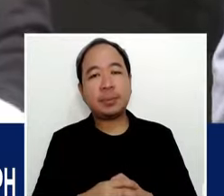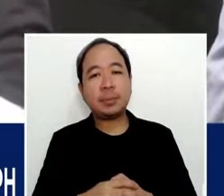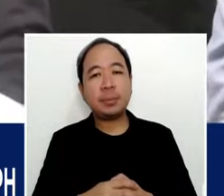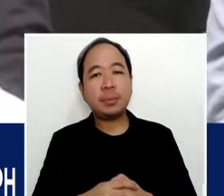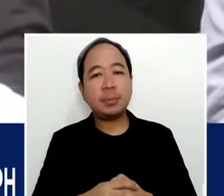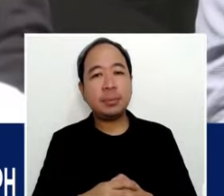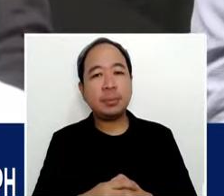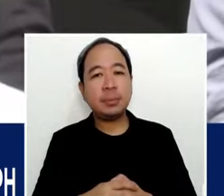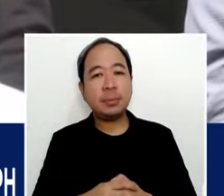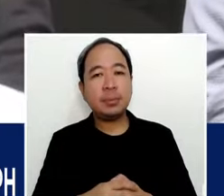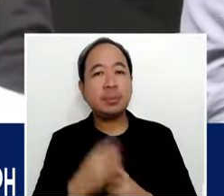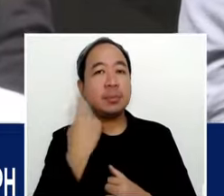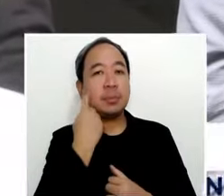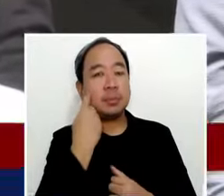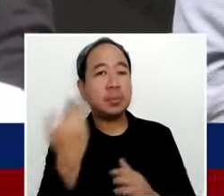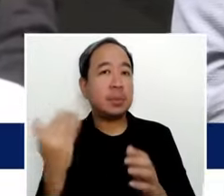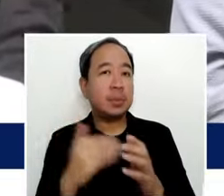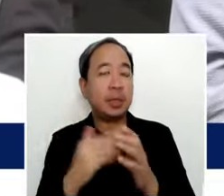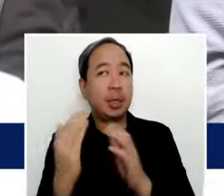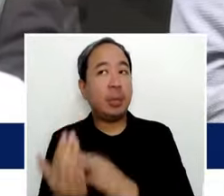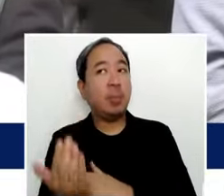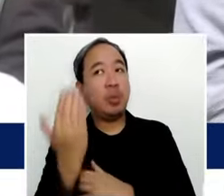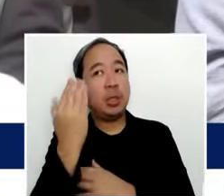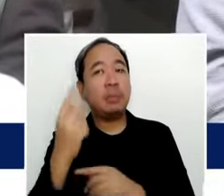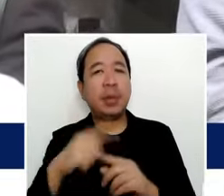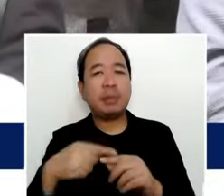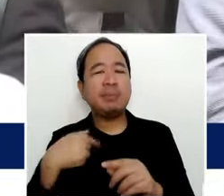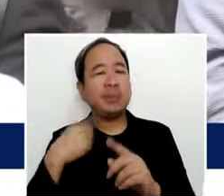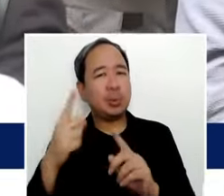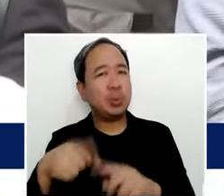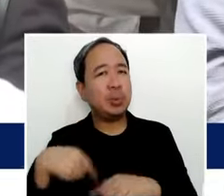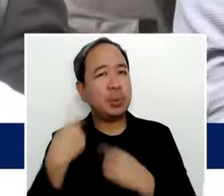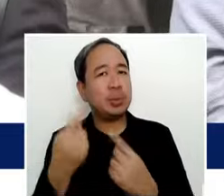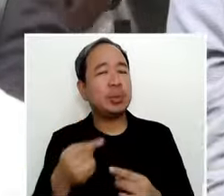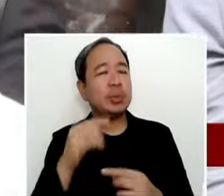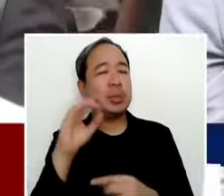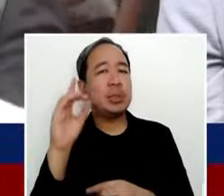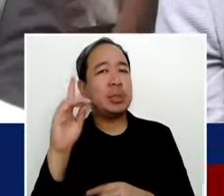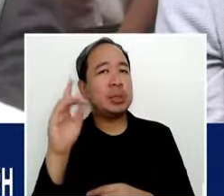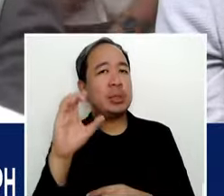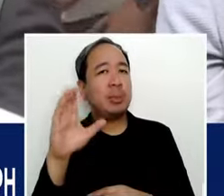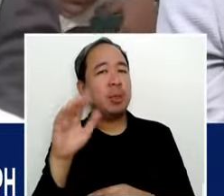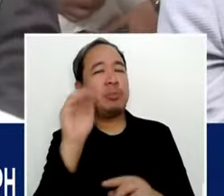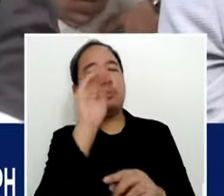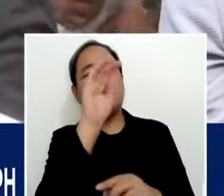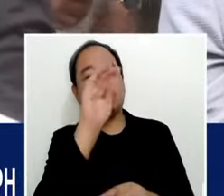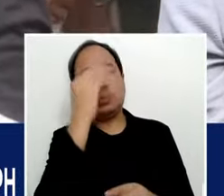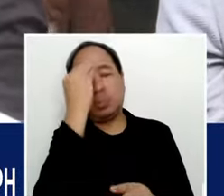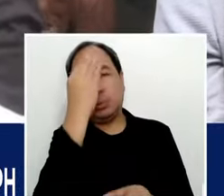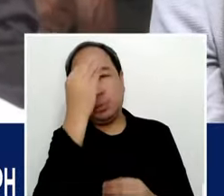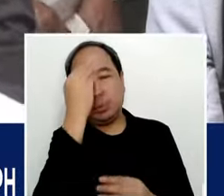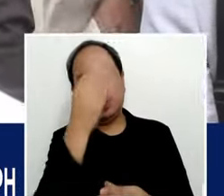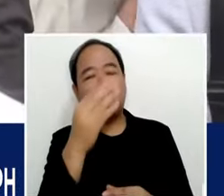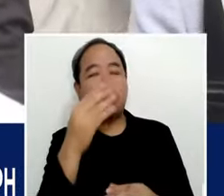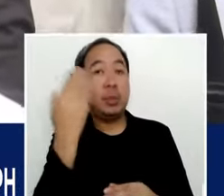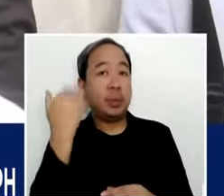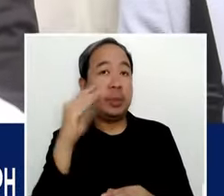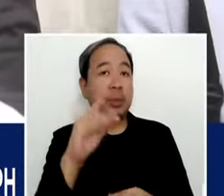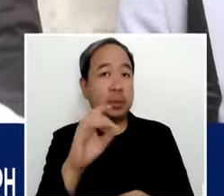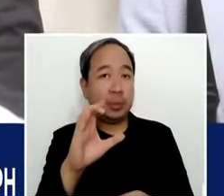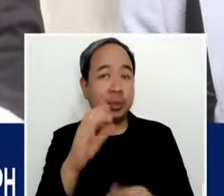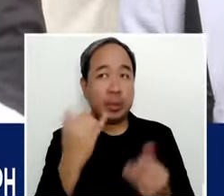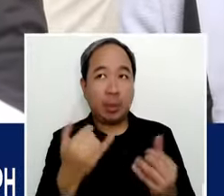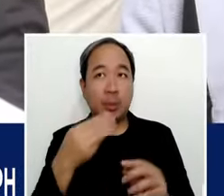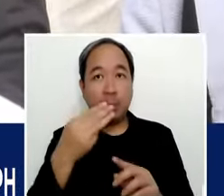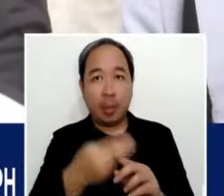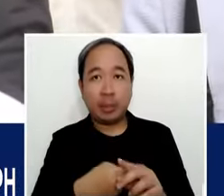This morning ulit, pero since December, nire-report na natin. So December noon, March na ngayon,